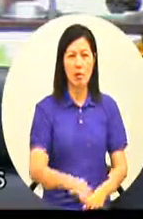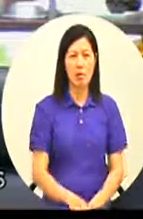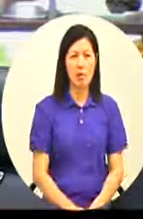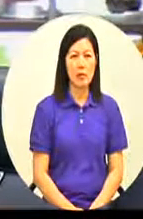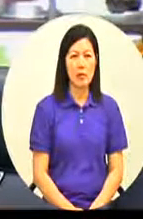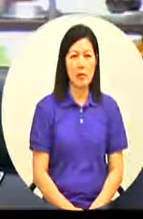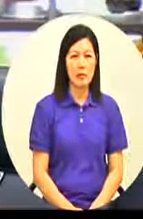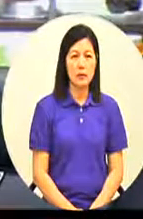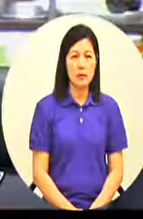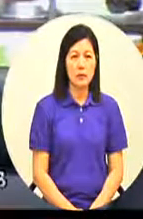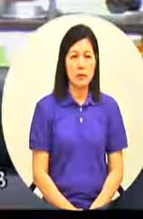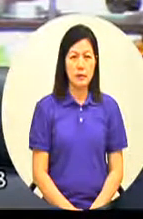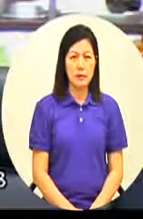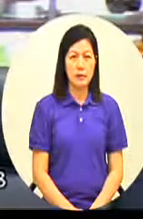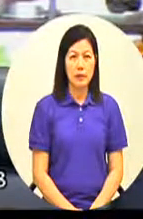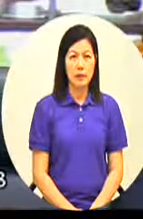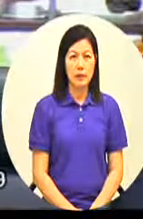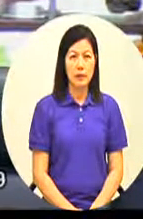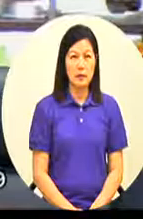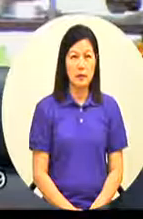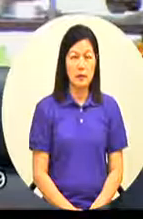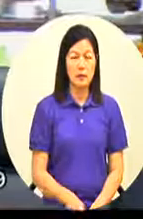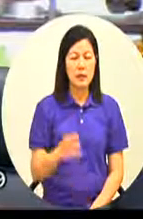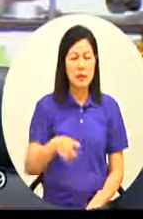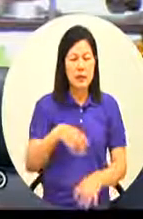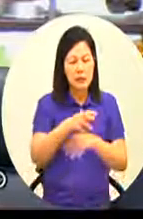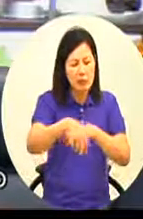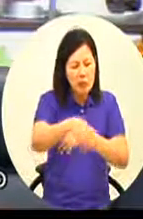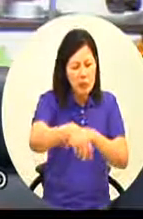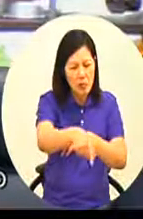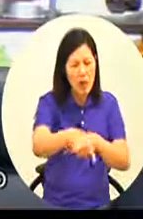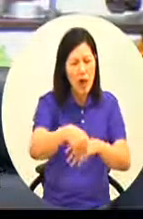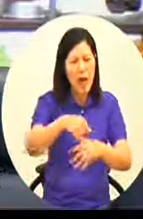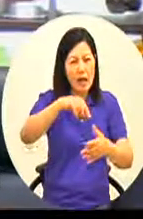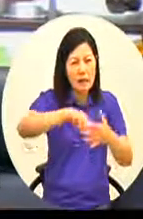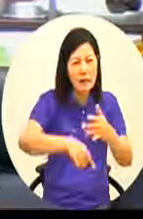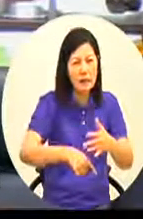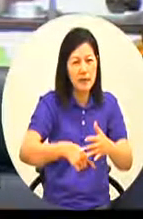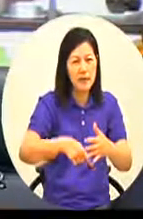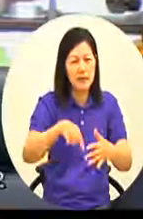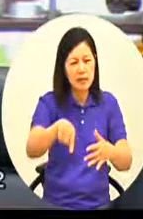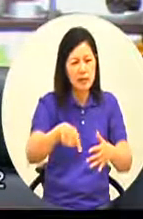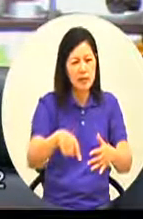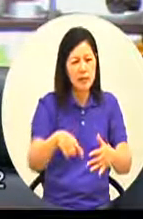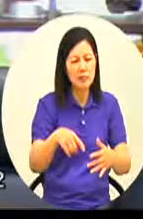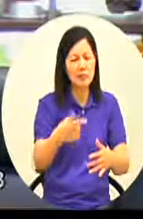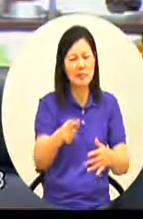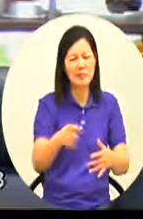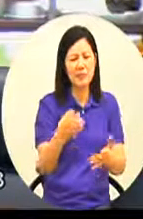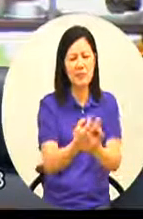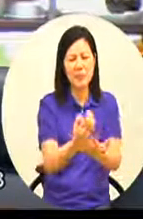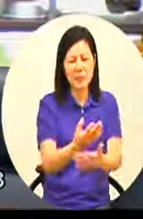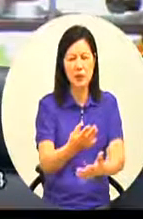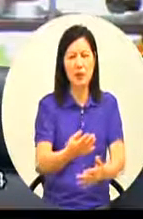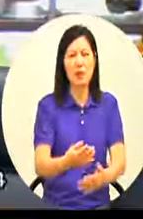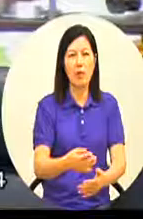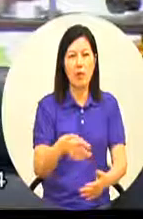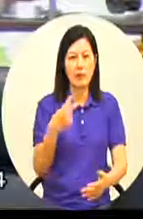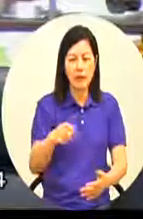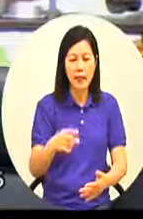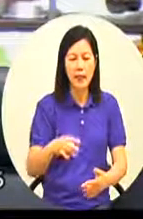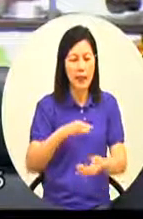讲，咱未使讲你有挖偌深，就是代表佫无够就对啊。你敢有法度